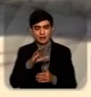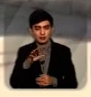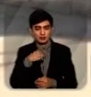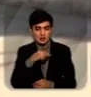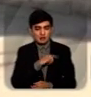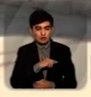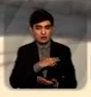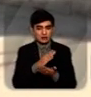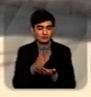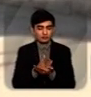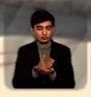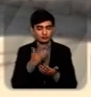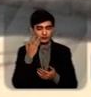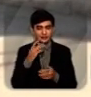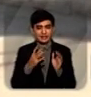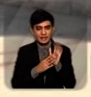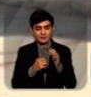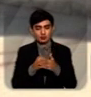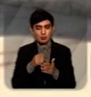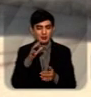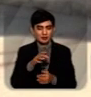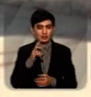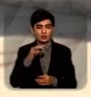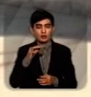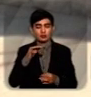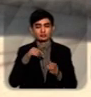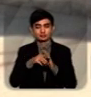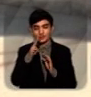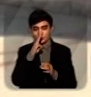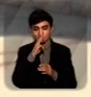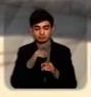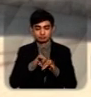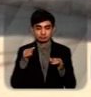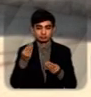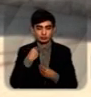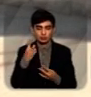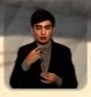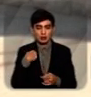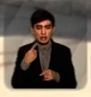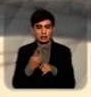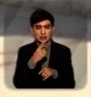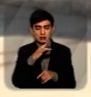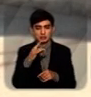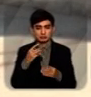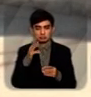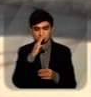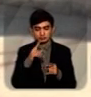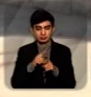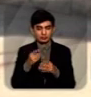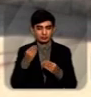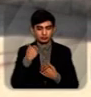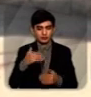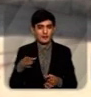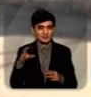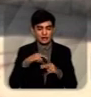Я работаю с детьми с 9 вечера и до 5. Вместо полуторной ставки получаю всего лишь одну зарплату по одной ставке. Остальные сотрудники